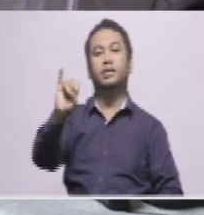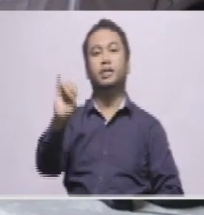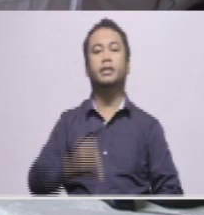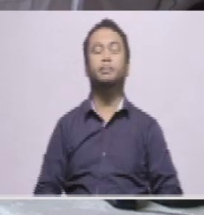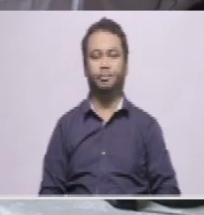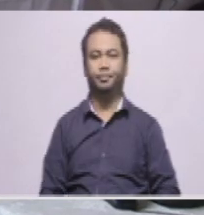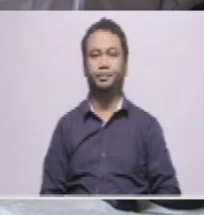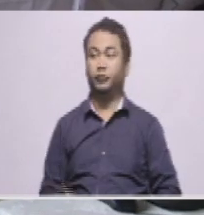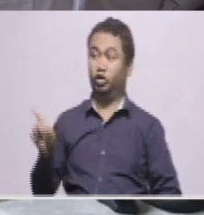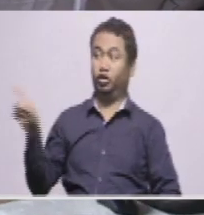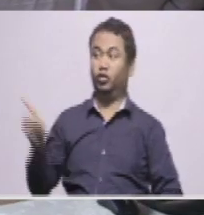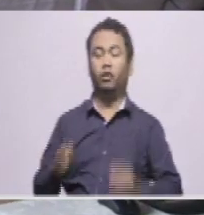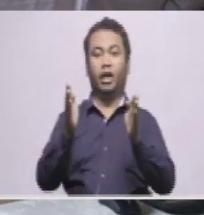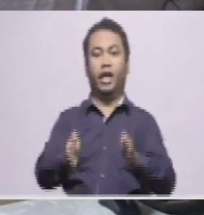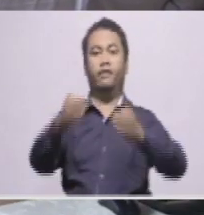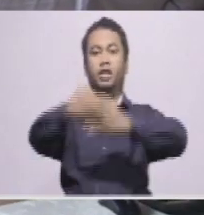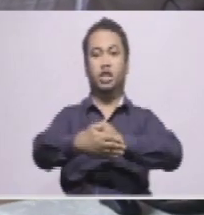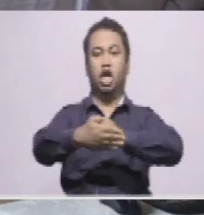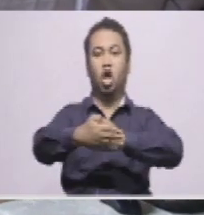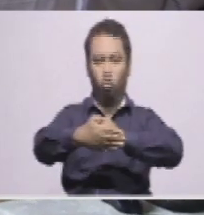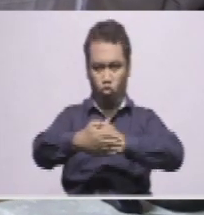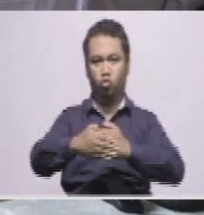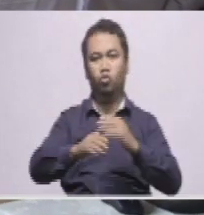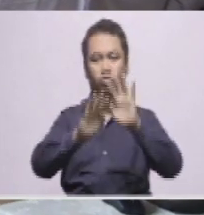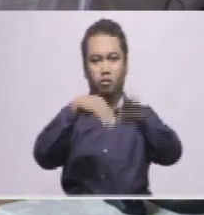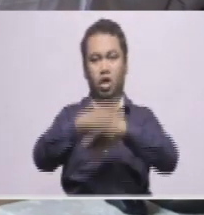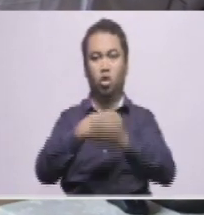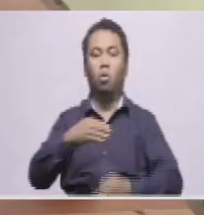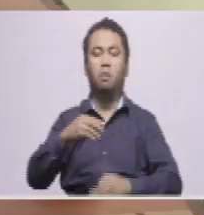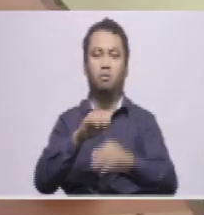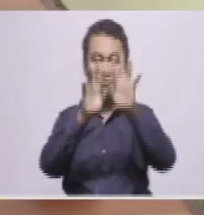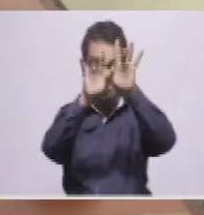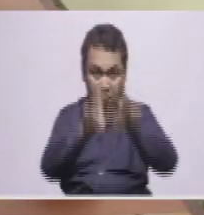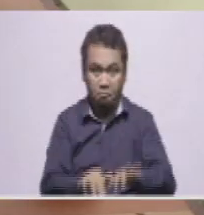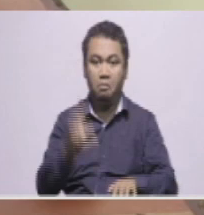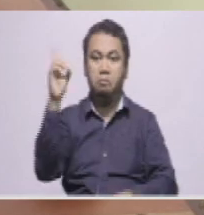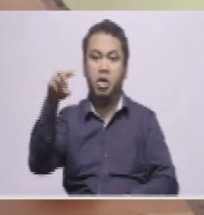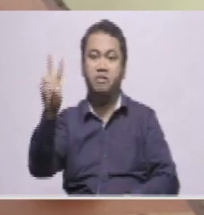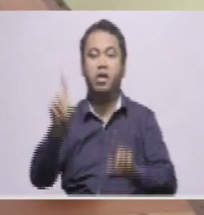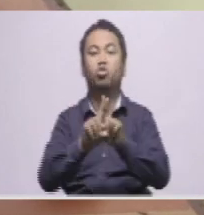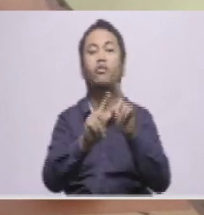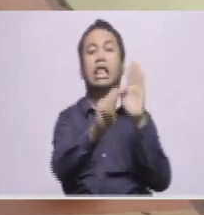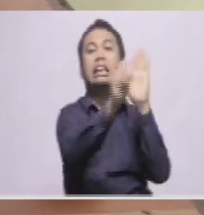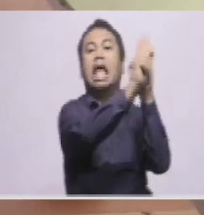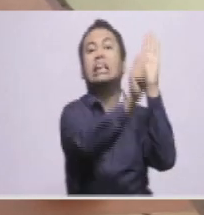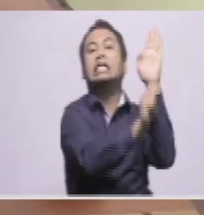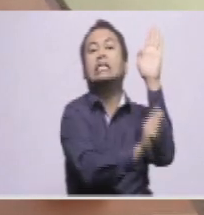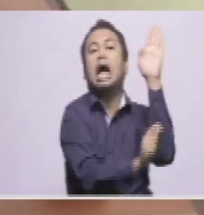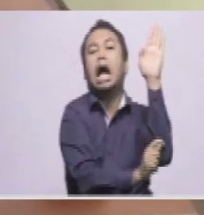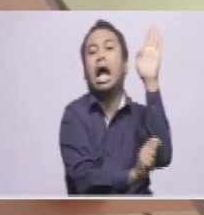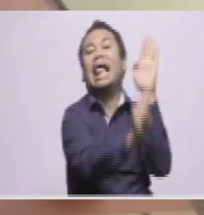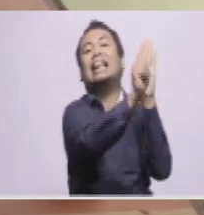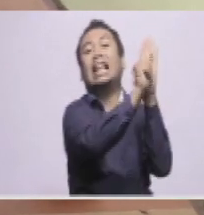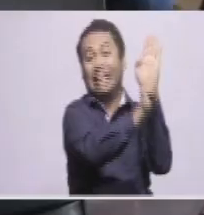efitrano natokana fandraisana an'ireo fitanana antsoratra na ny pv manerana ny nosy eto amin'ny fohiben'ny seni ity no